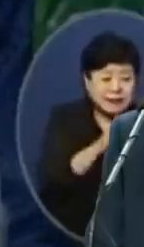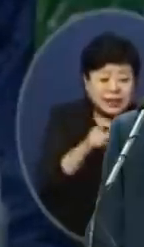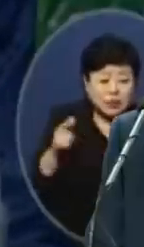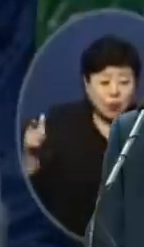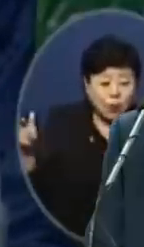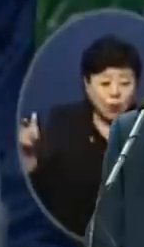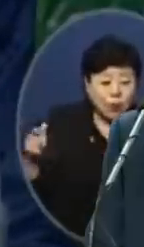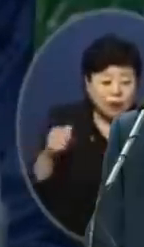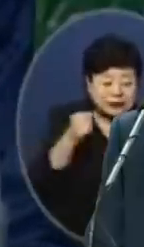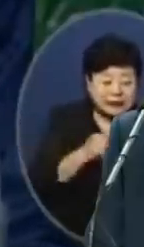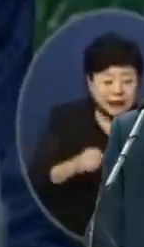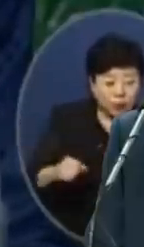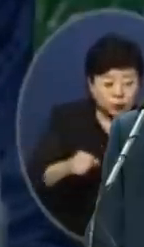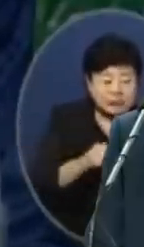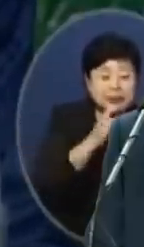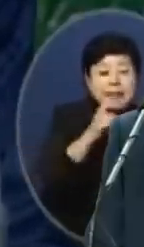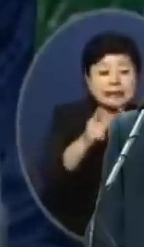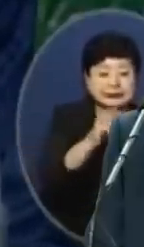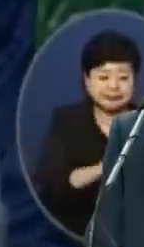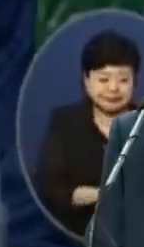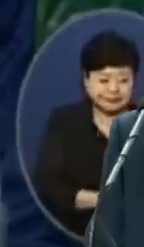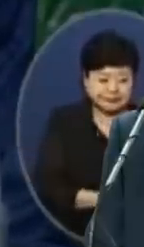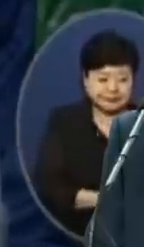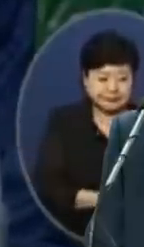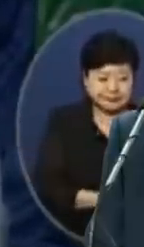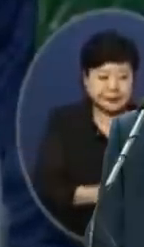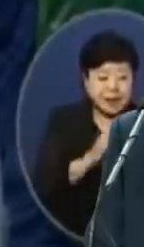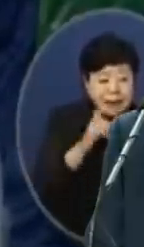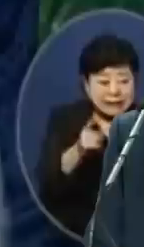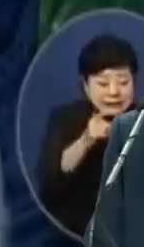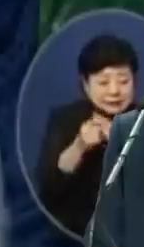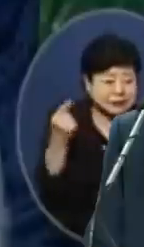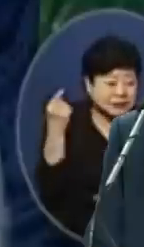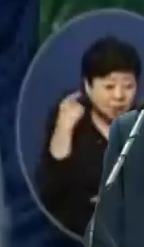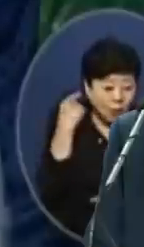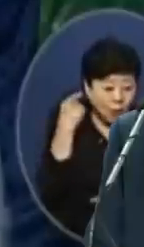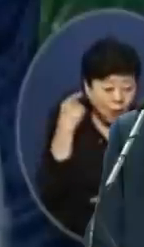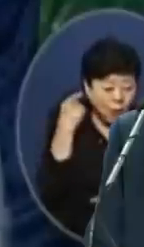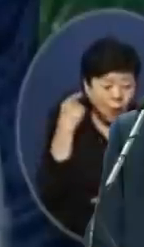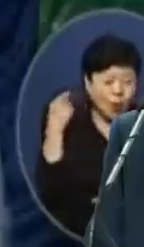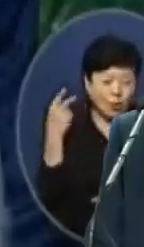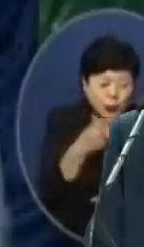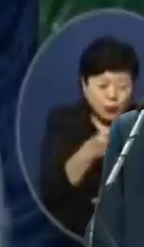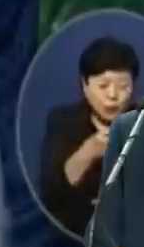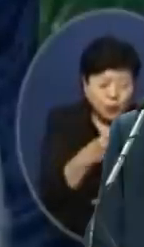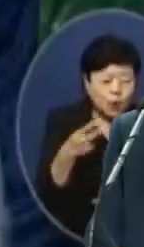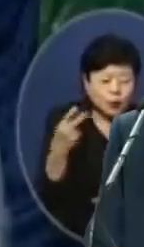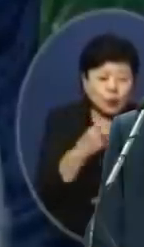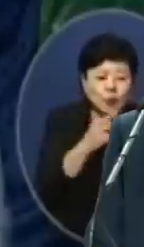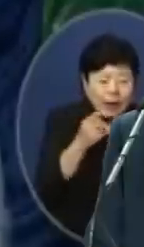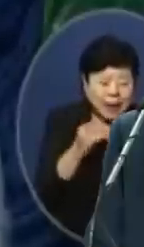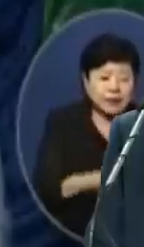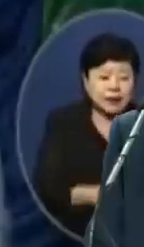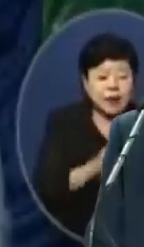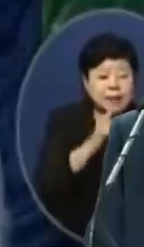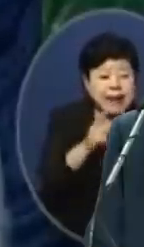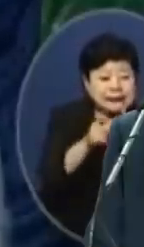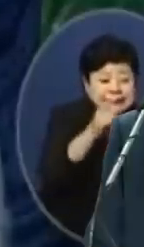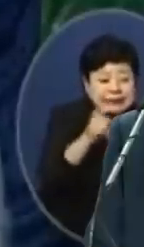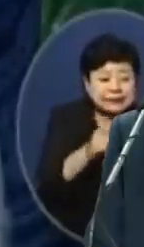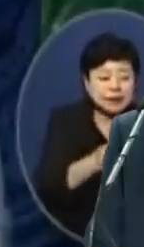아니라 살아서 움직이는 말씀이다. 이 말씀을 듣고서 자꾸 반복하면 이